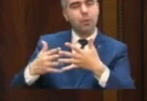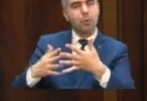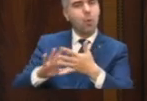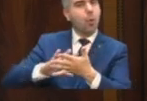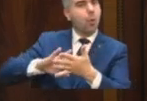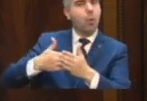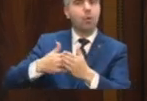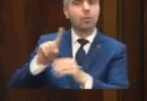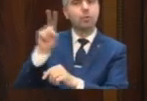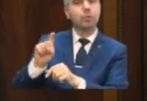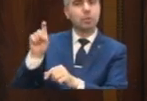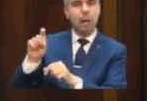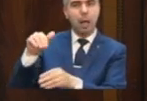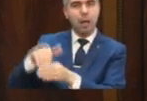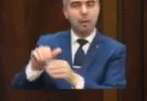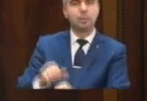الجماعات التي